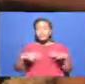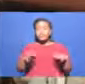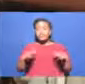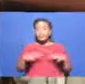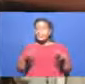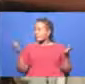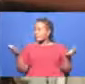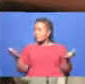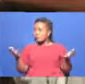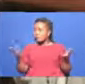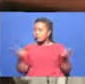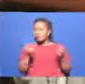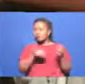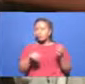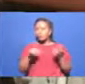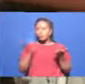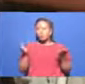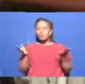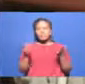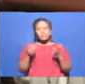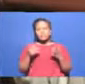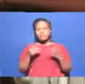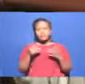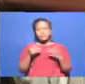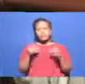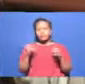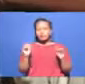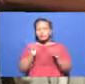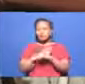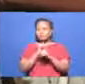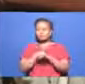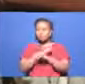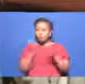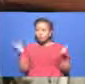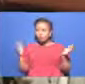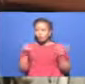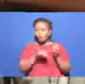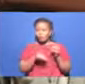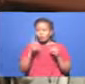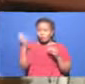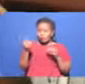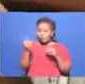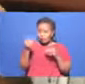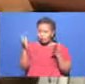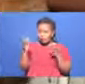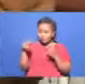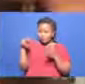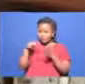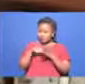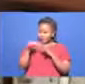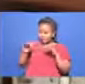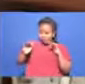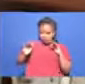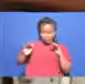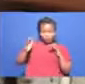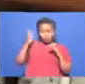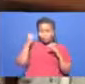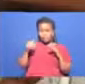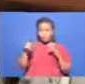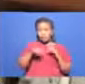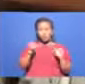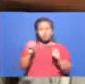hatukuwa na uwezo, hatukuwa na nguvu. Na tuliweza tu kusimama kando kwa sababu hatungeweza kuingiana na